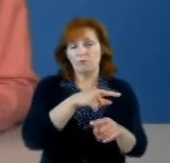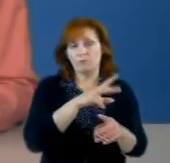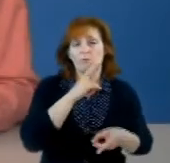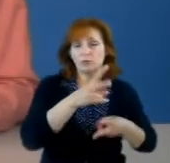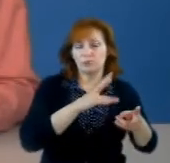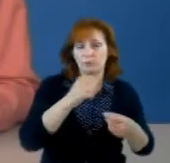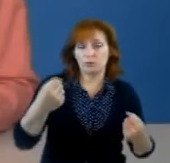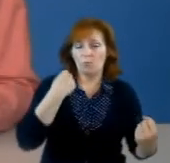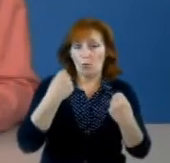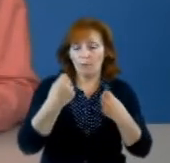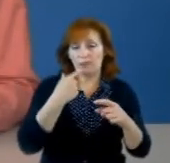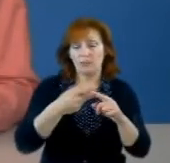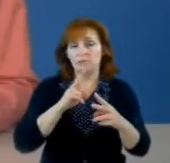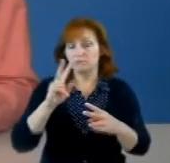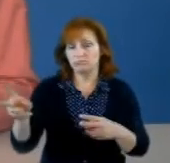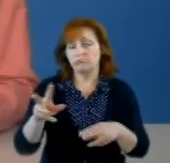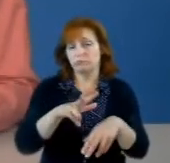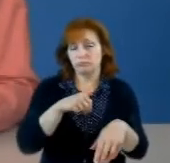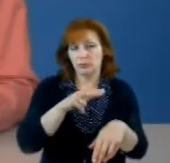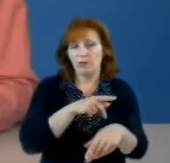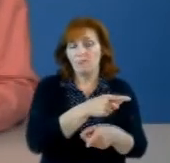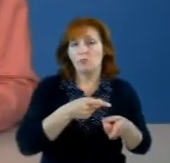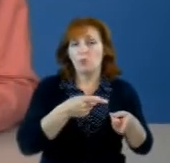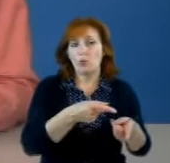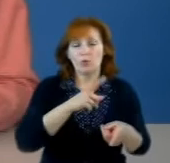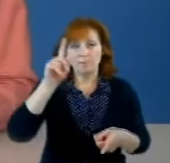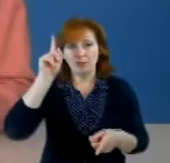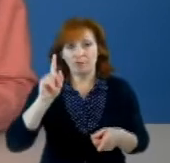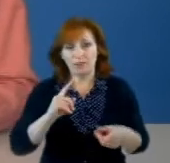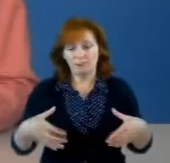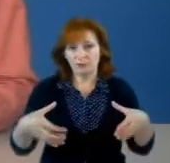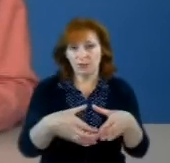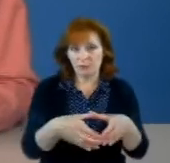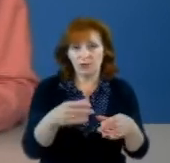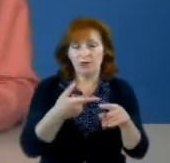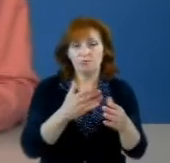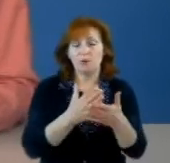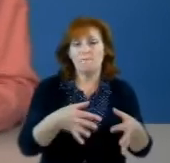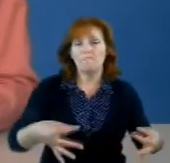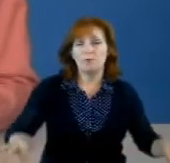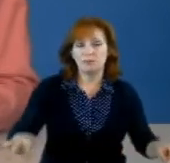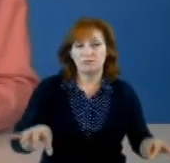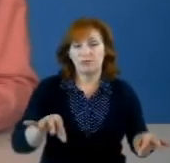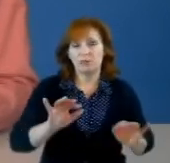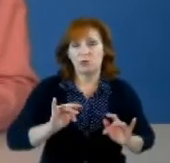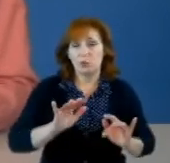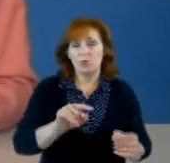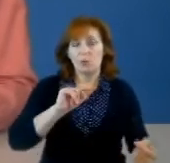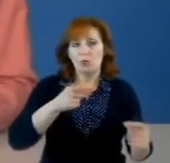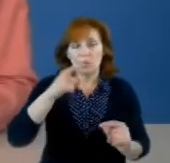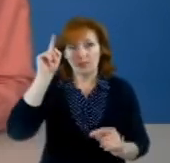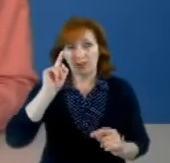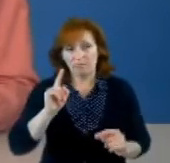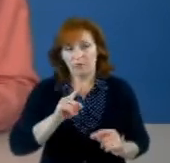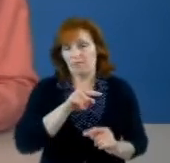Фейсбук погрожував єврейській громаді Дніпра розпочати, цитуємо, «визвольний рух проти євреїв». Однак депутат відкидав і ці